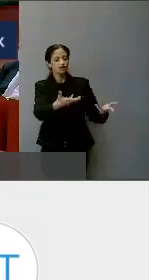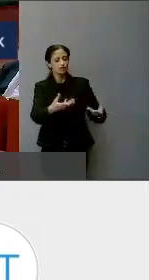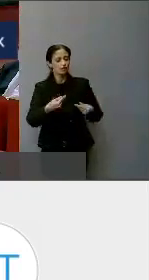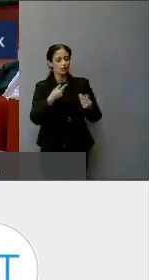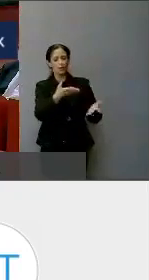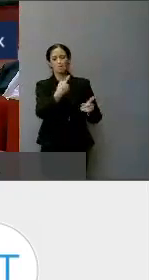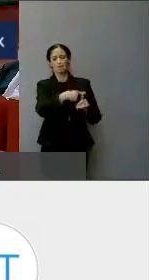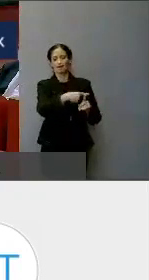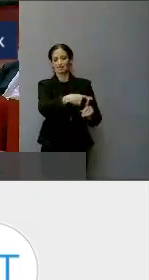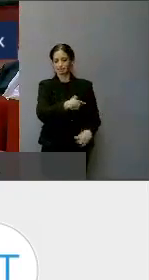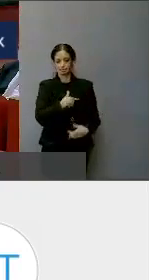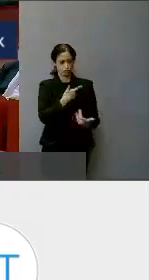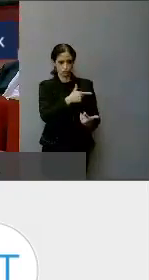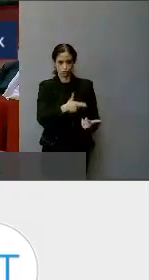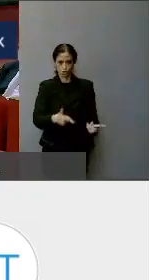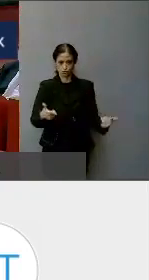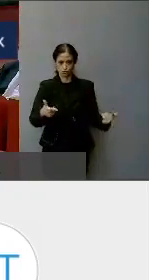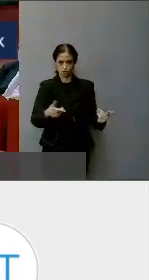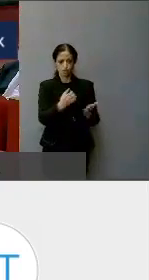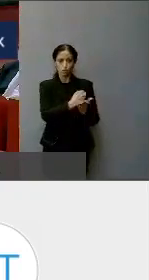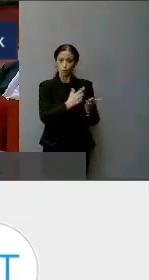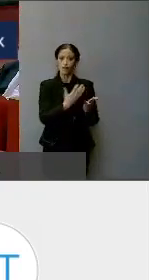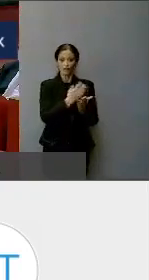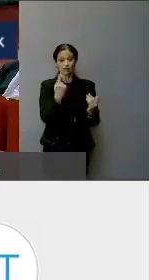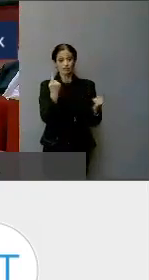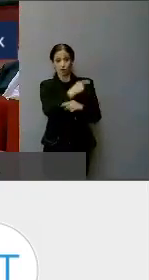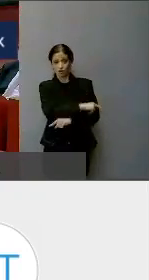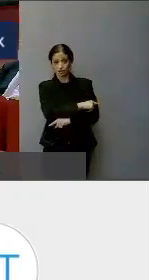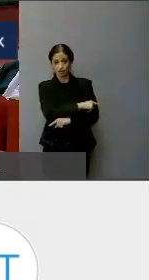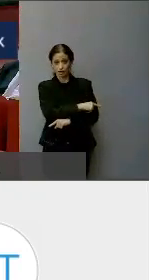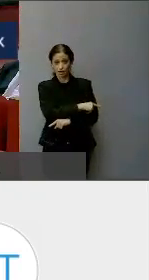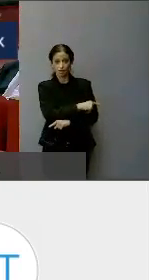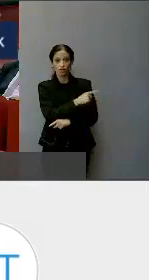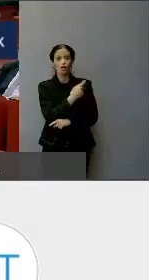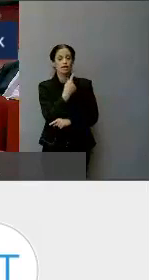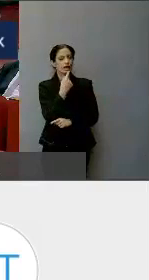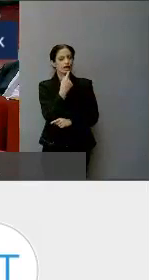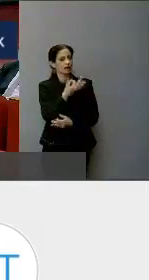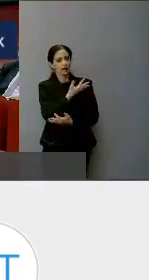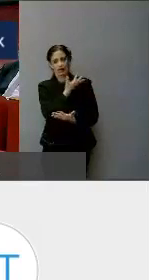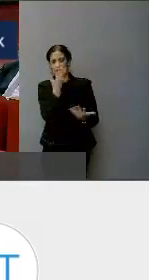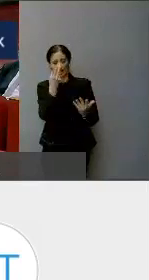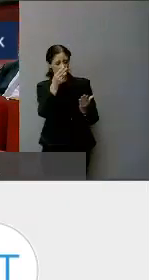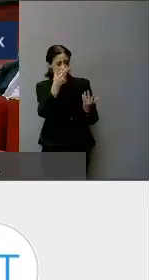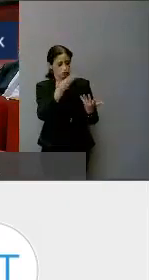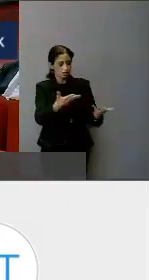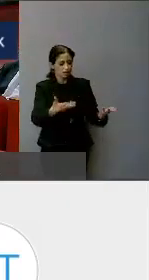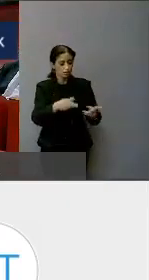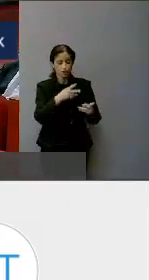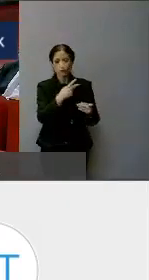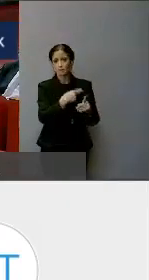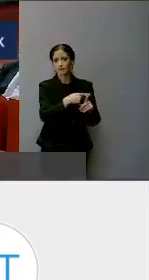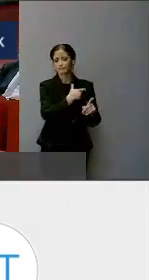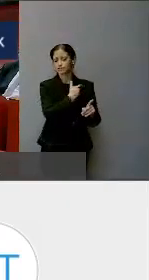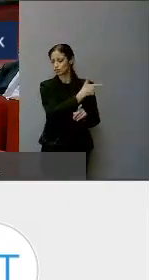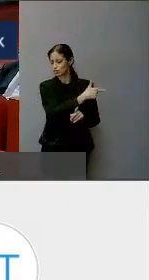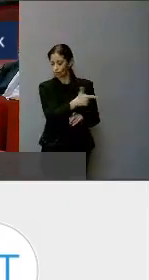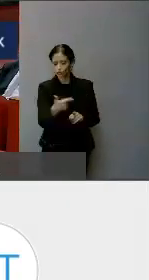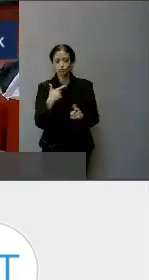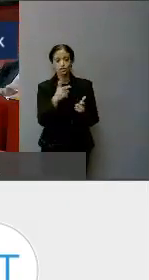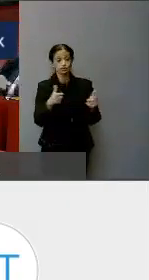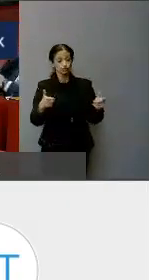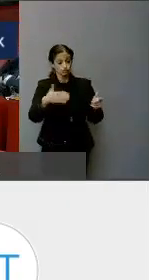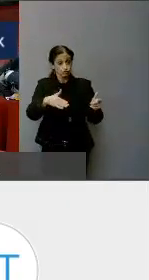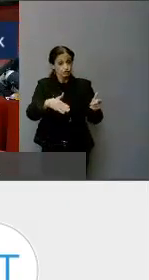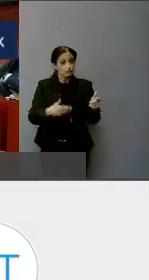da questo documento è evidente che quel territorio non ne trarrà beneficio e non ne trarrà beneficio alla città e